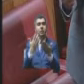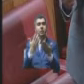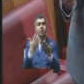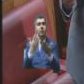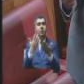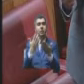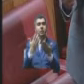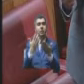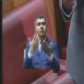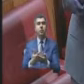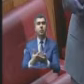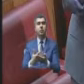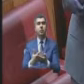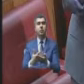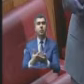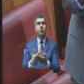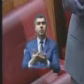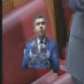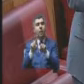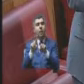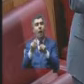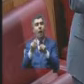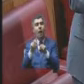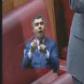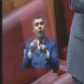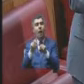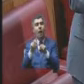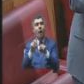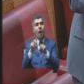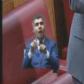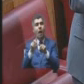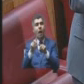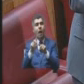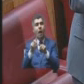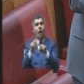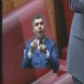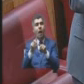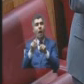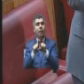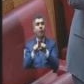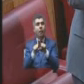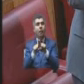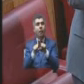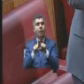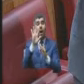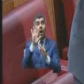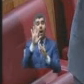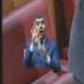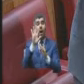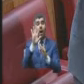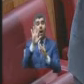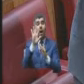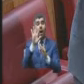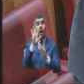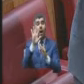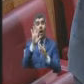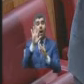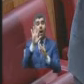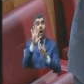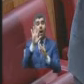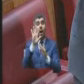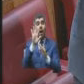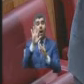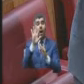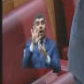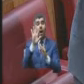التسهيلات بالنسبه للمرشحين الاخرين. اولا المقياس ديال السن